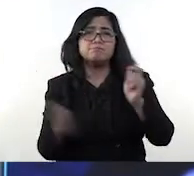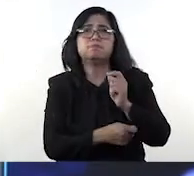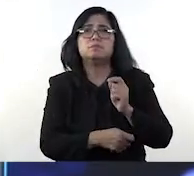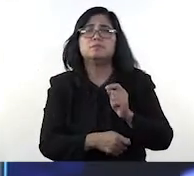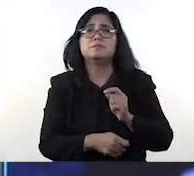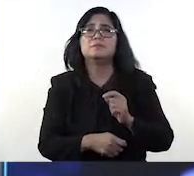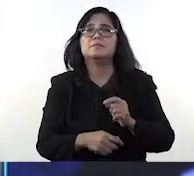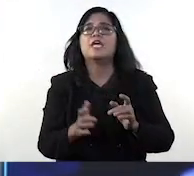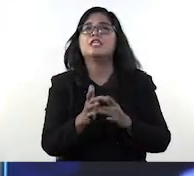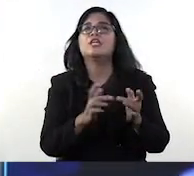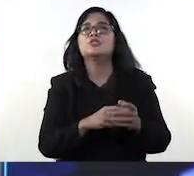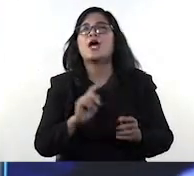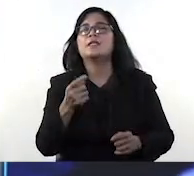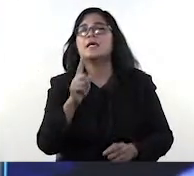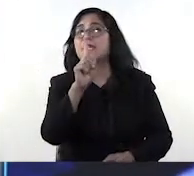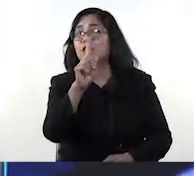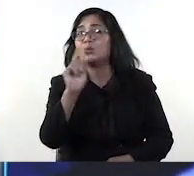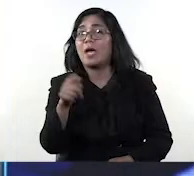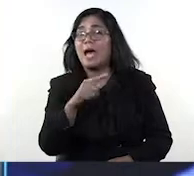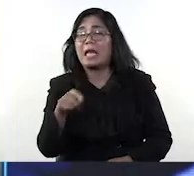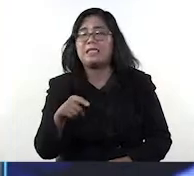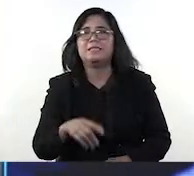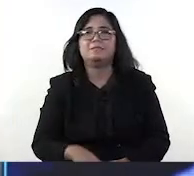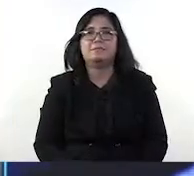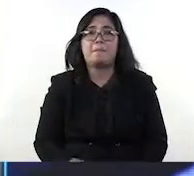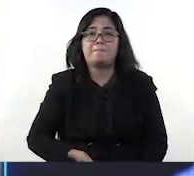kali itu ke Solo berapa kali